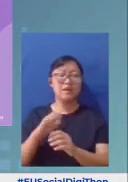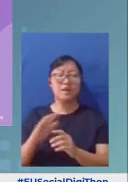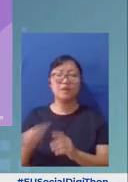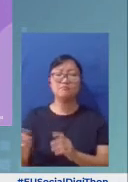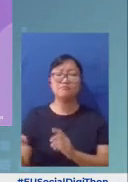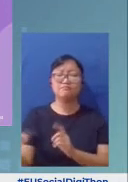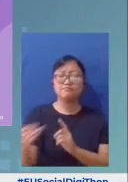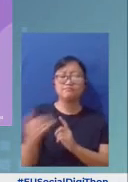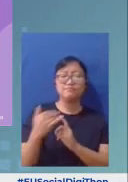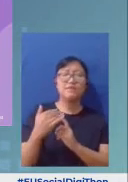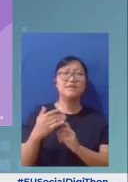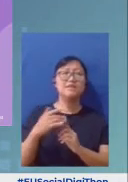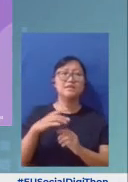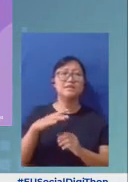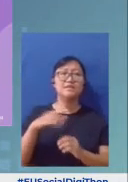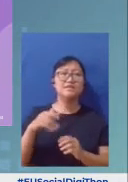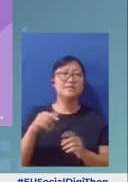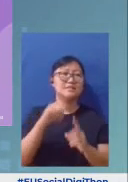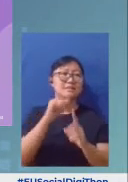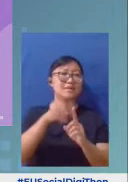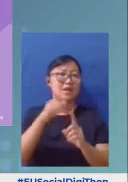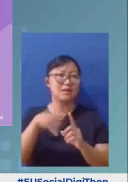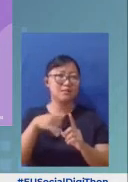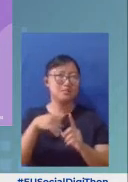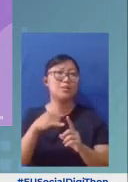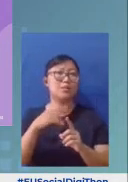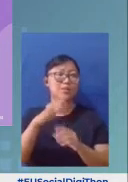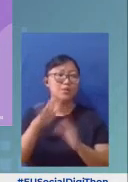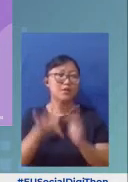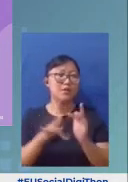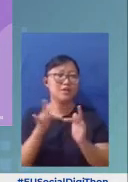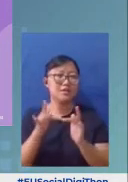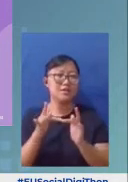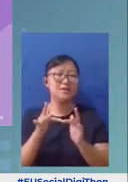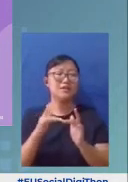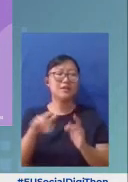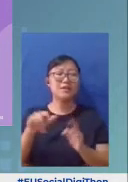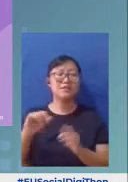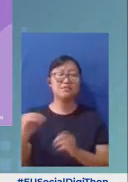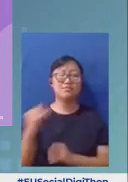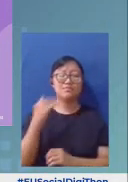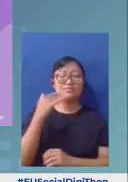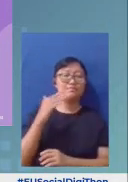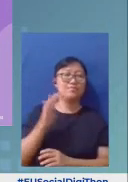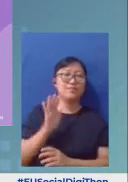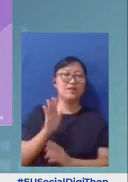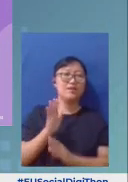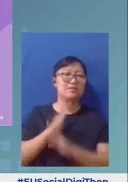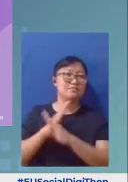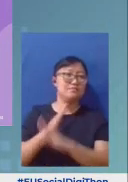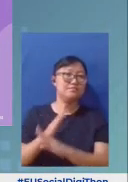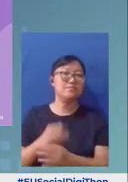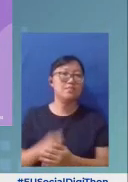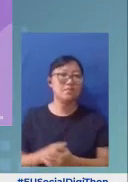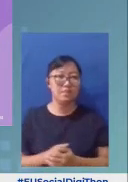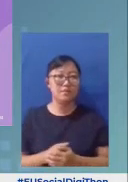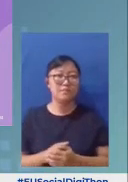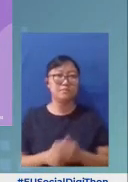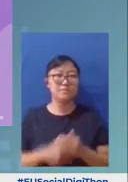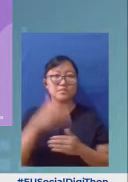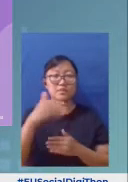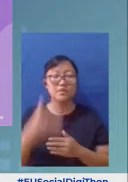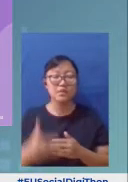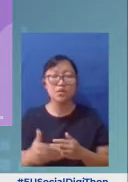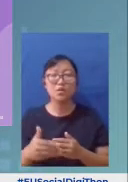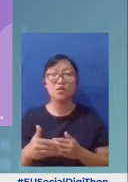menjadi pelaku. Lalu kalau misalnya sudah kejadian, maka yang dilakukan adalah tindakan kuratif alias